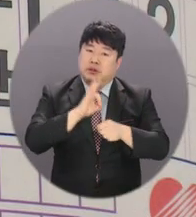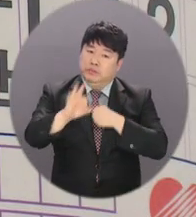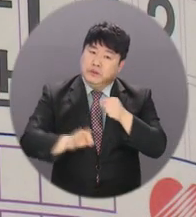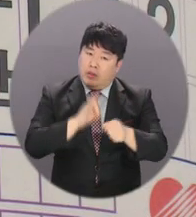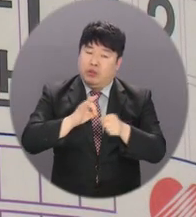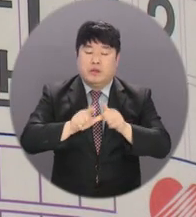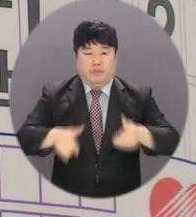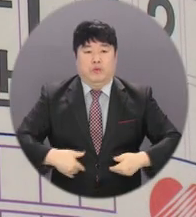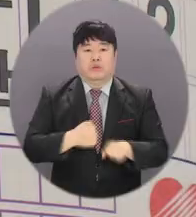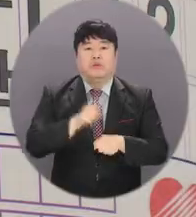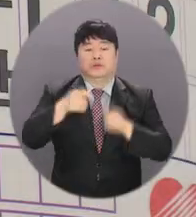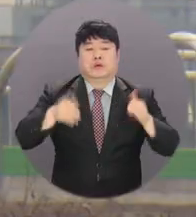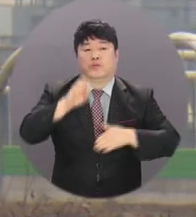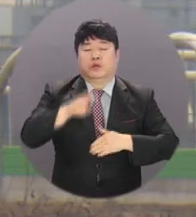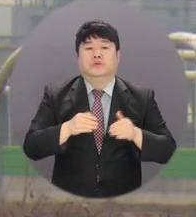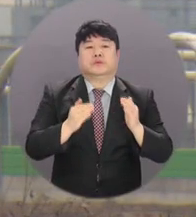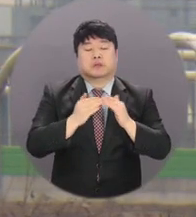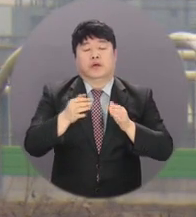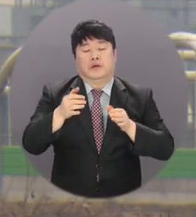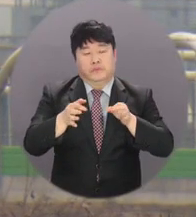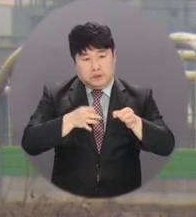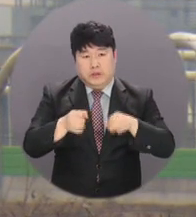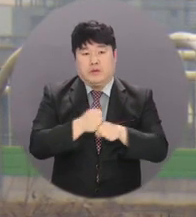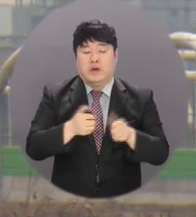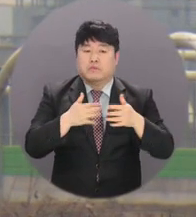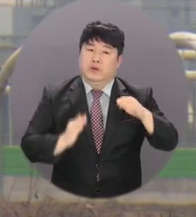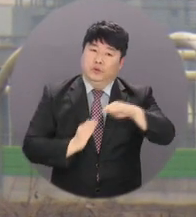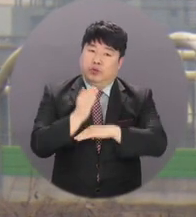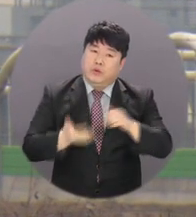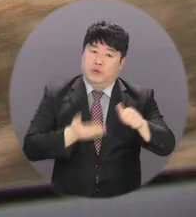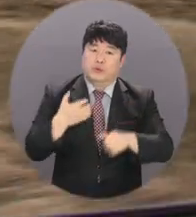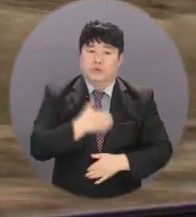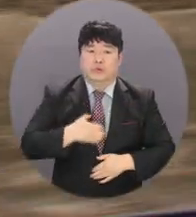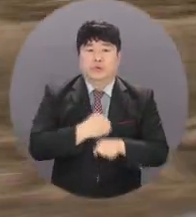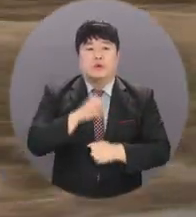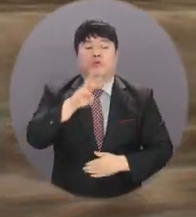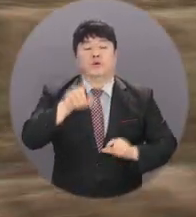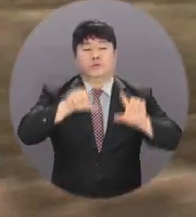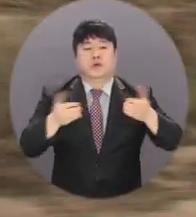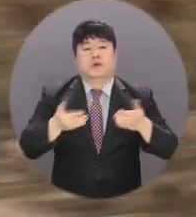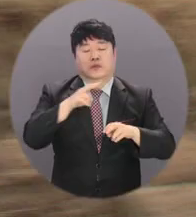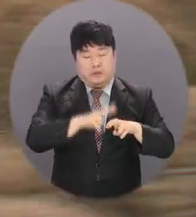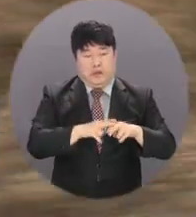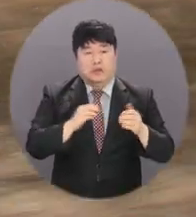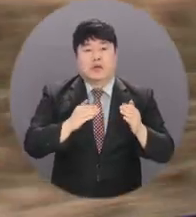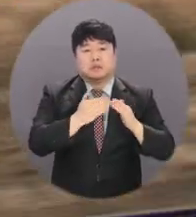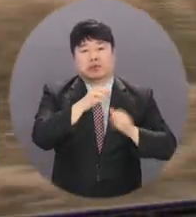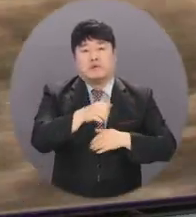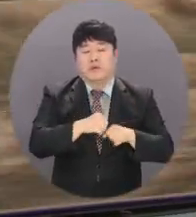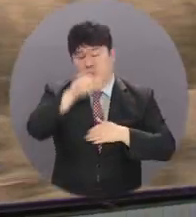걸리고 그 사이 광주 주택시장에 아파트 초과 공급이 우려되고 있는 상황이어서 광주형 일자리 주거단지나